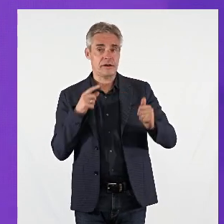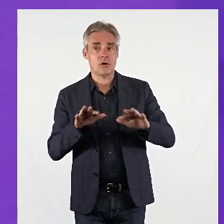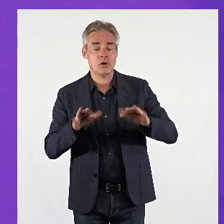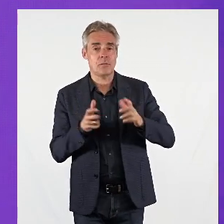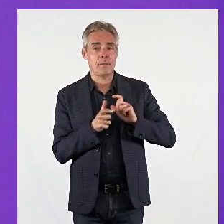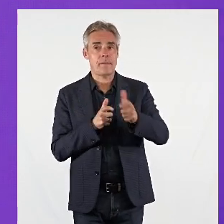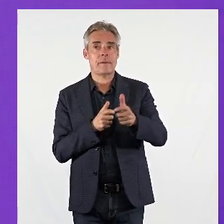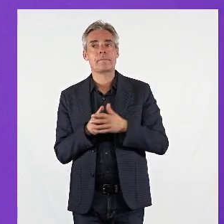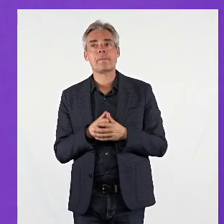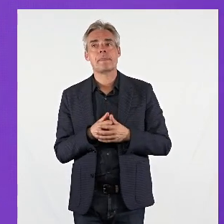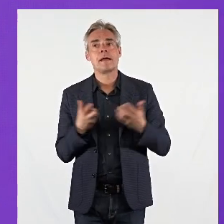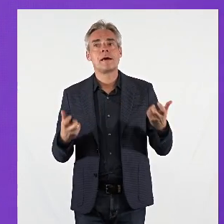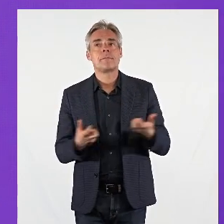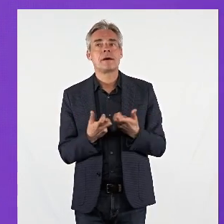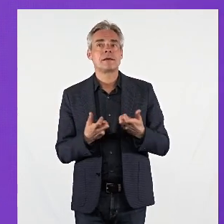agissant